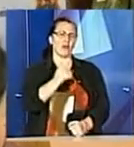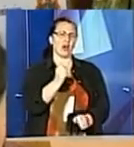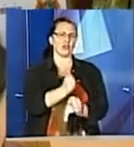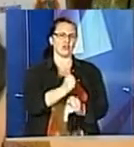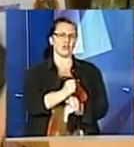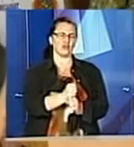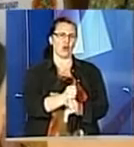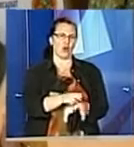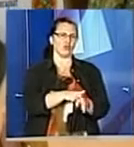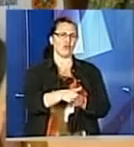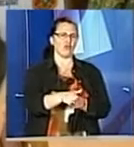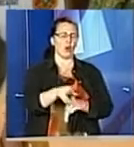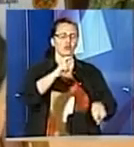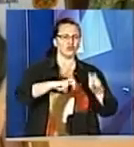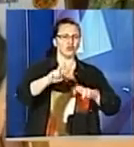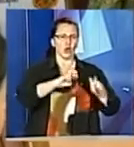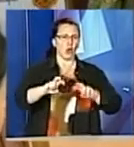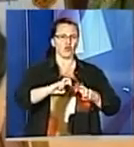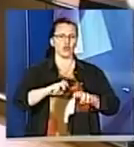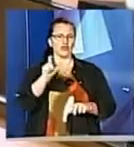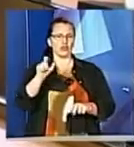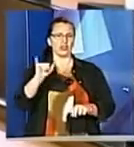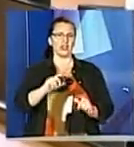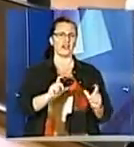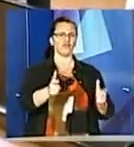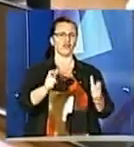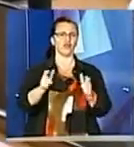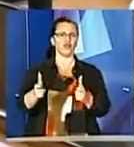повісток та розшук тих, хто ухиляється, запевняє головний комісар.